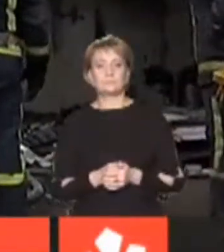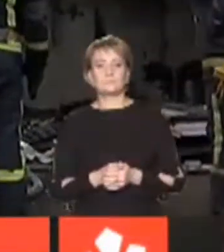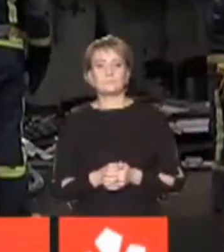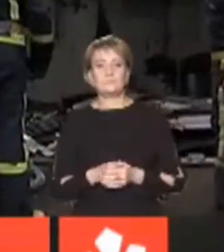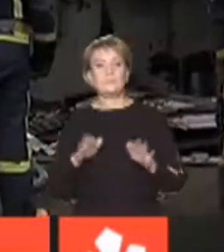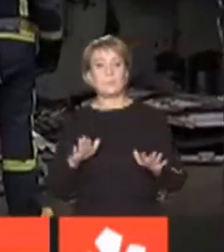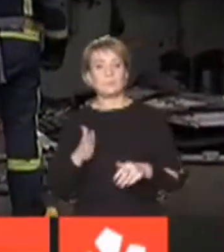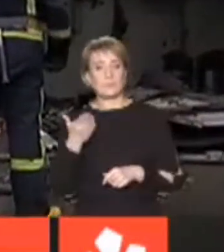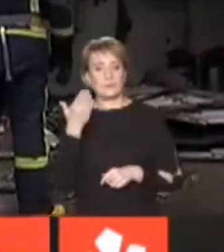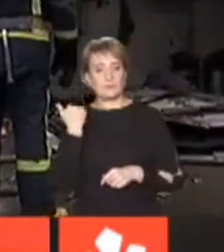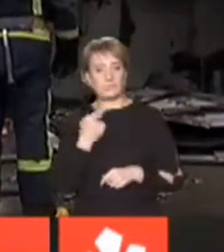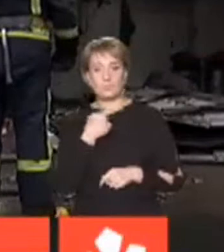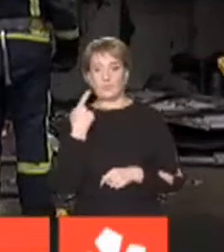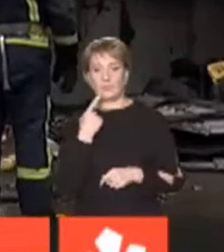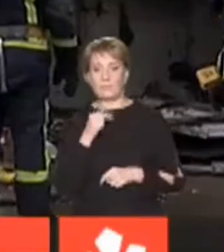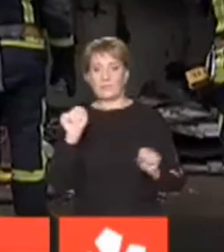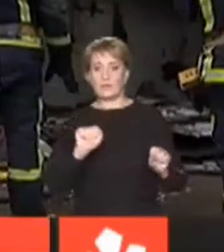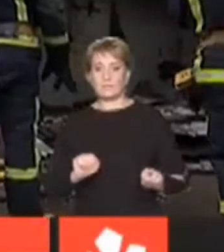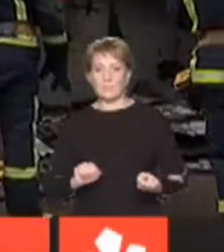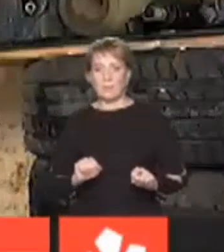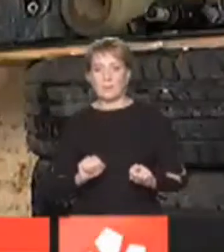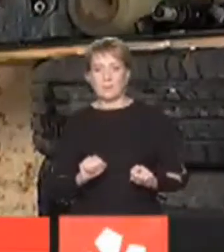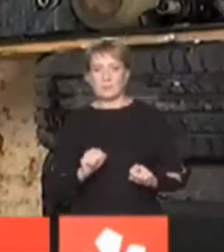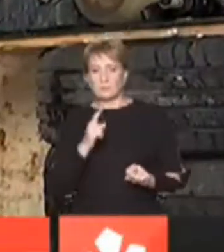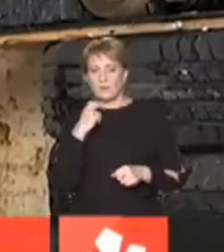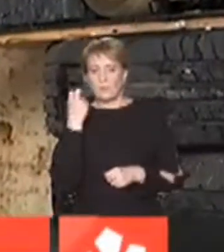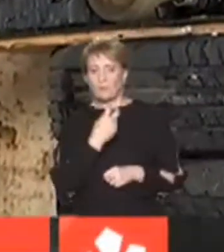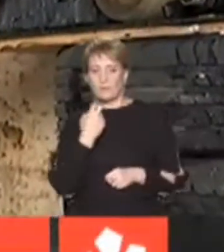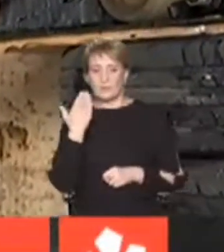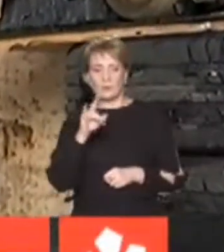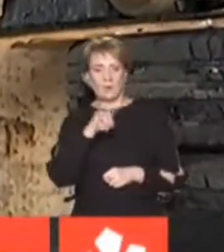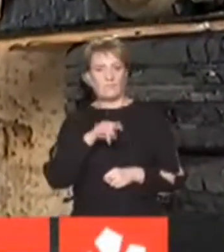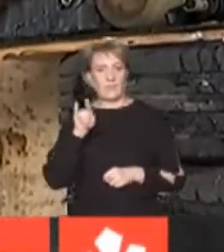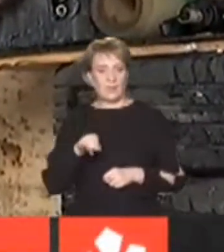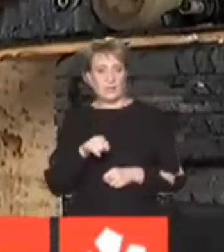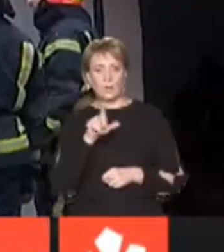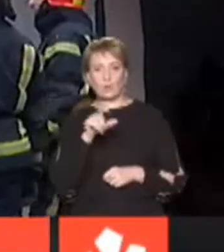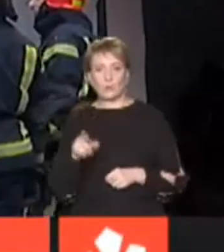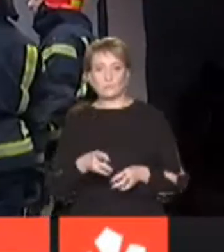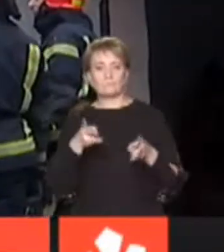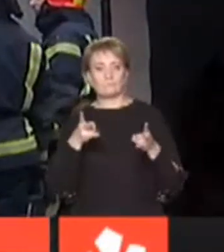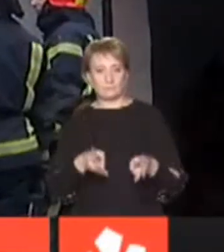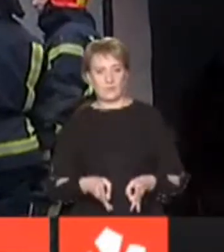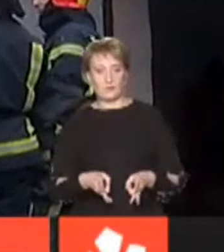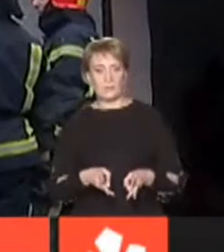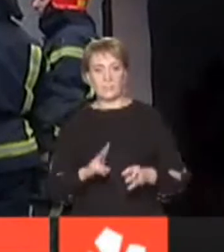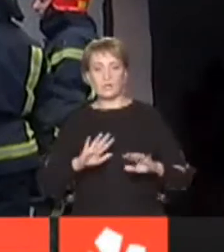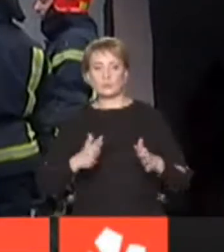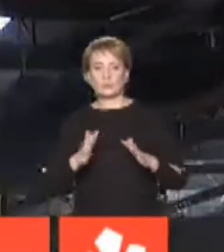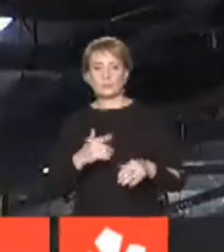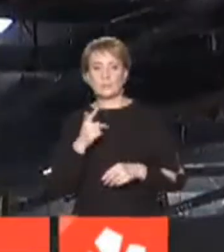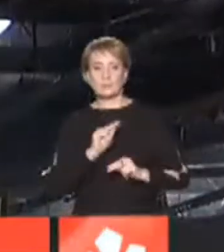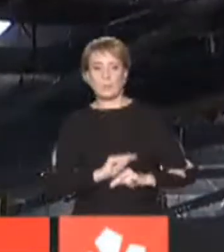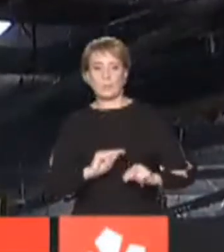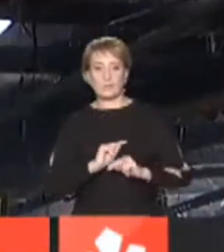Ну, місцеві вже давно нарікали на автомийку через сморід, який доносився до їхніх вікон. Люди певні, трагедія сталася через те, що